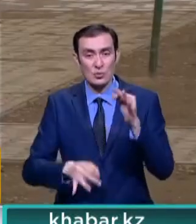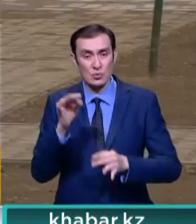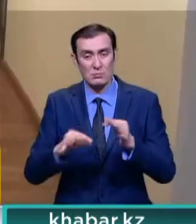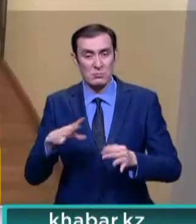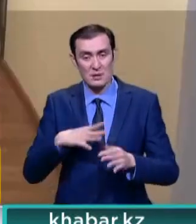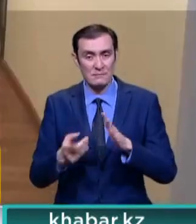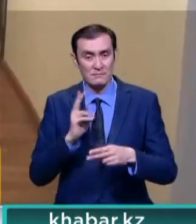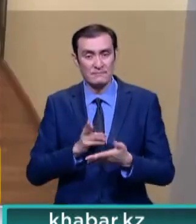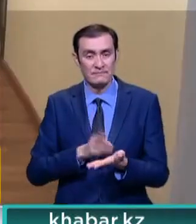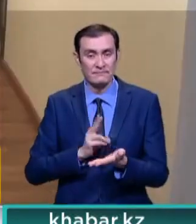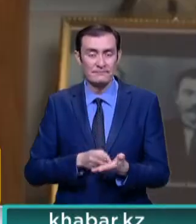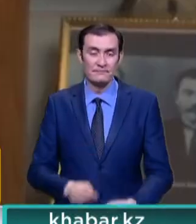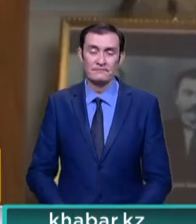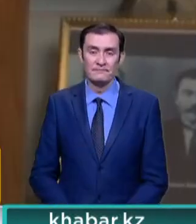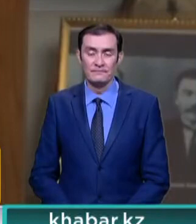суде.